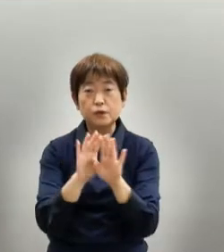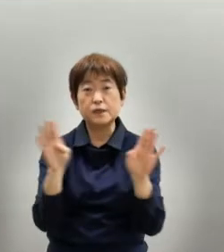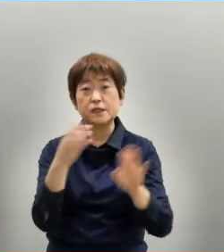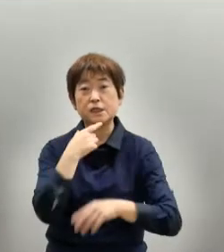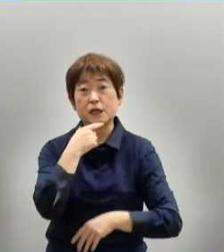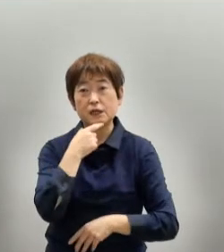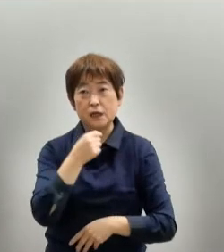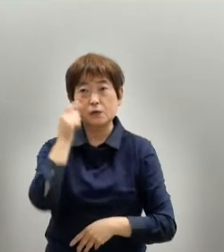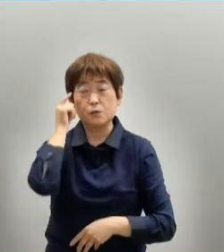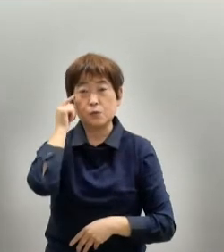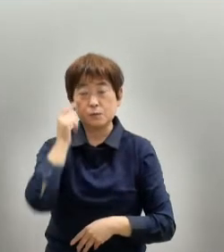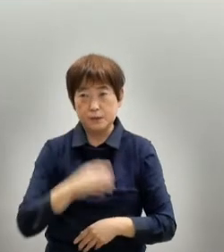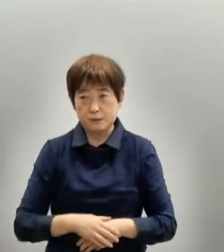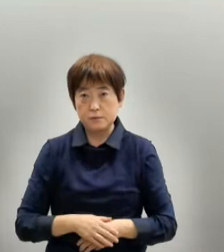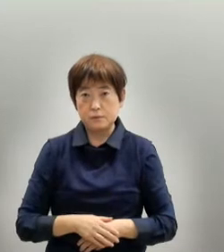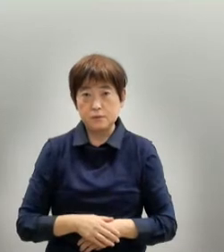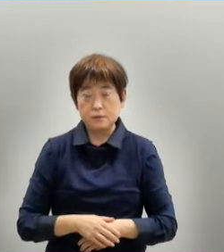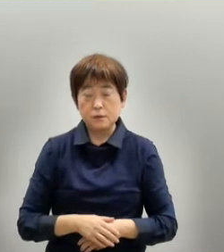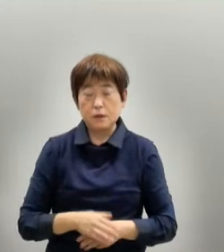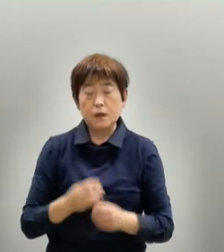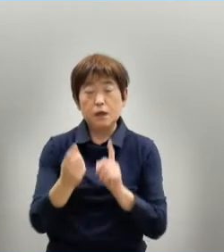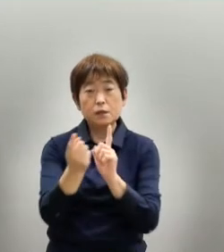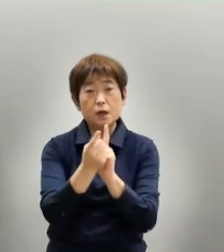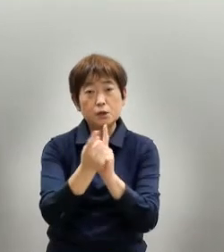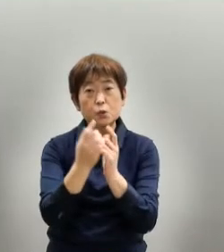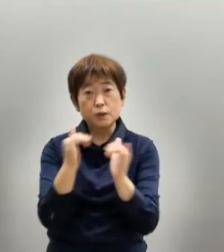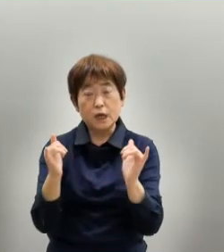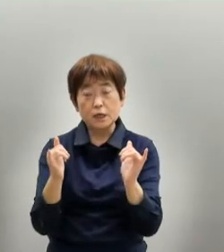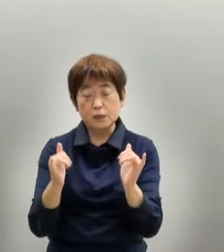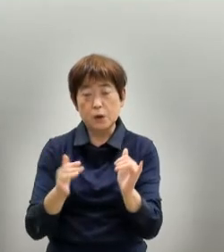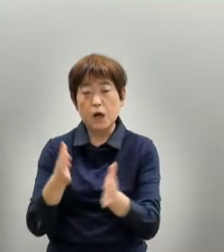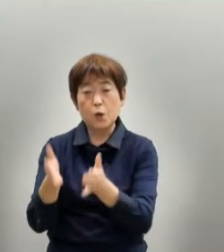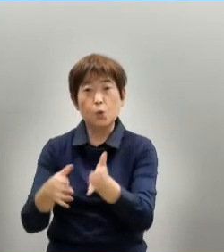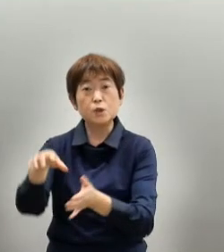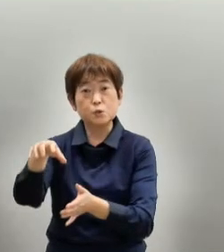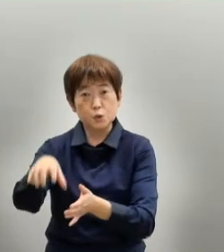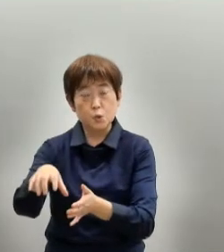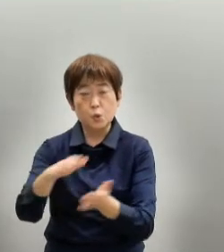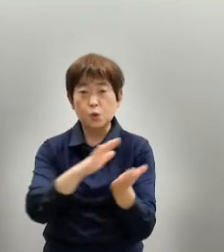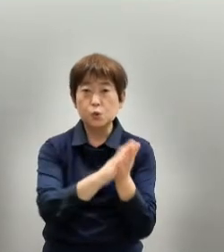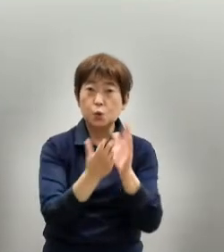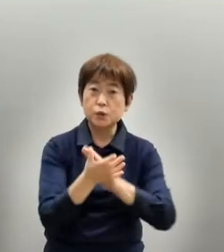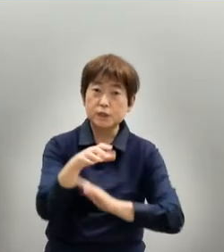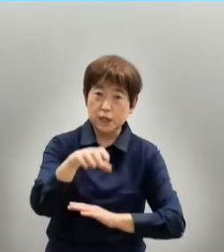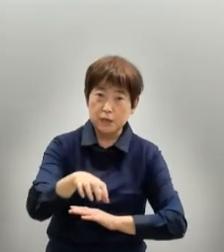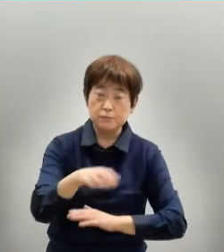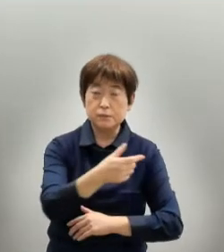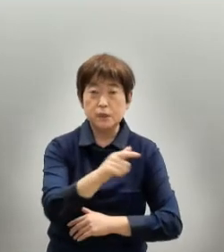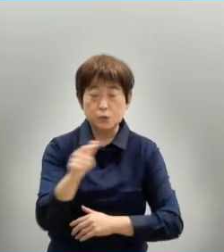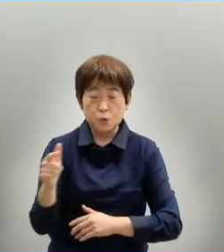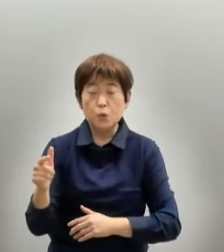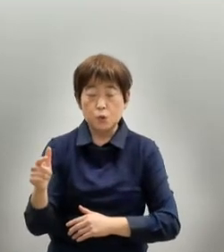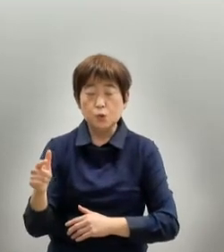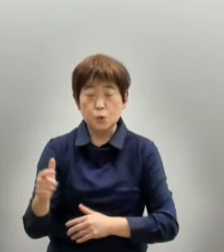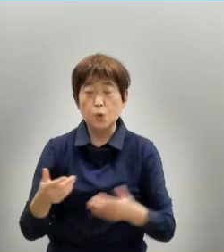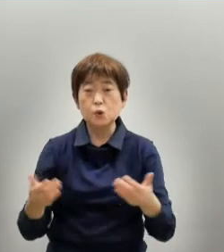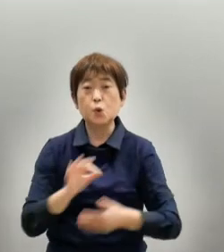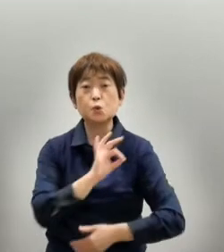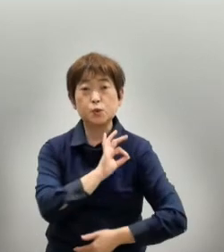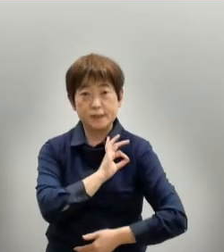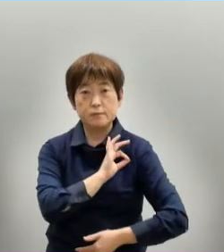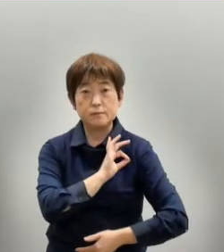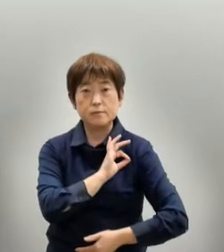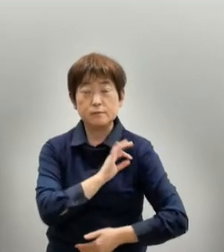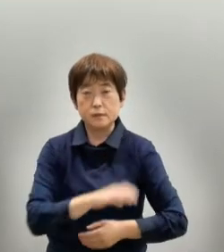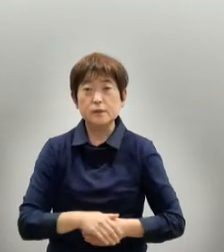目標はここに記載の通りでございますけれども、対象者のところ、保育所、児童者、幼稚園などの施設などの従事者